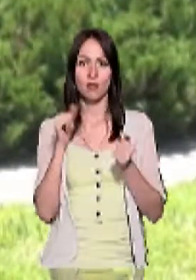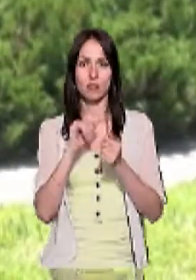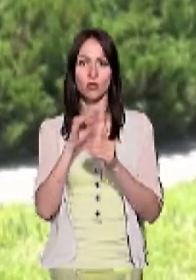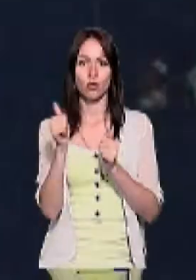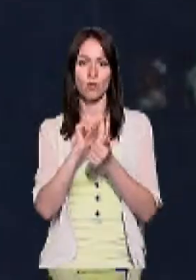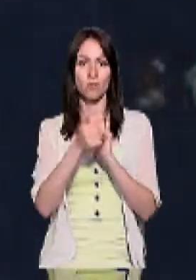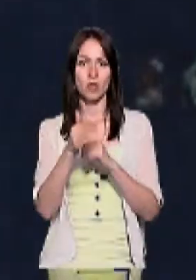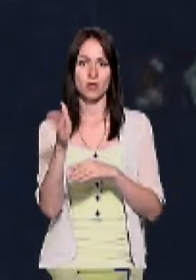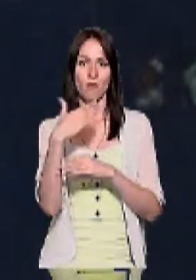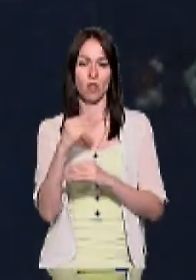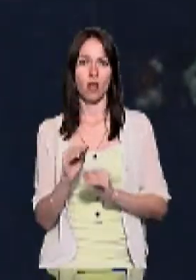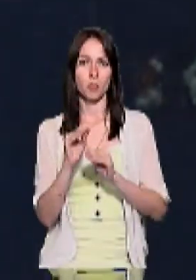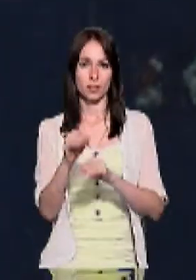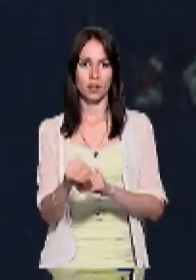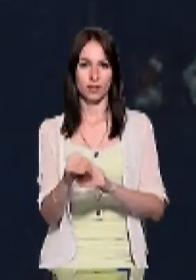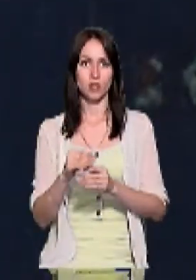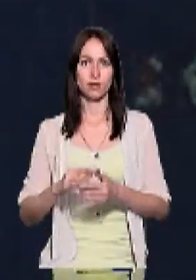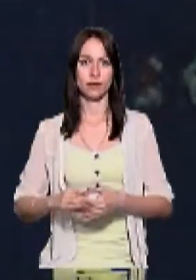прапор.